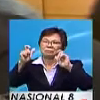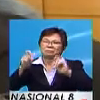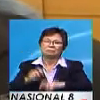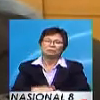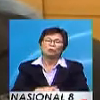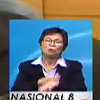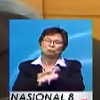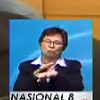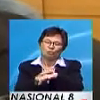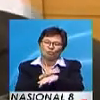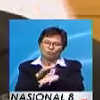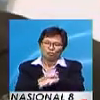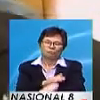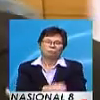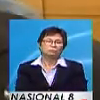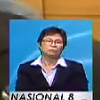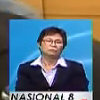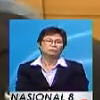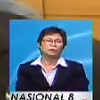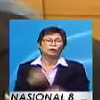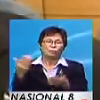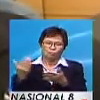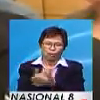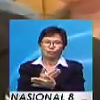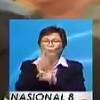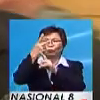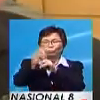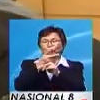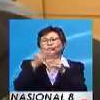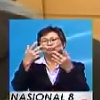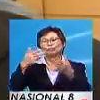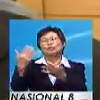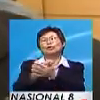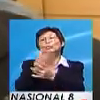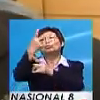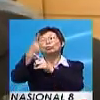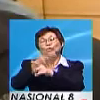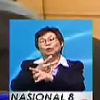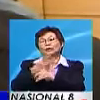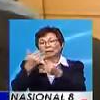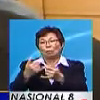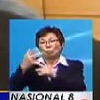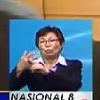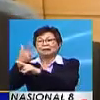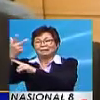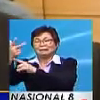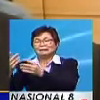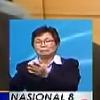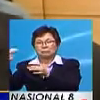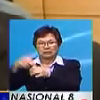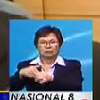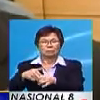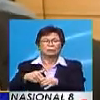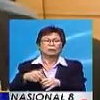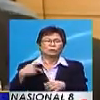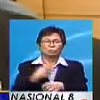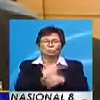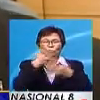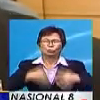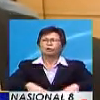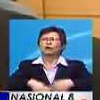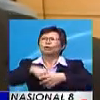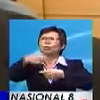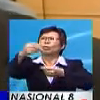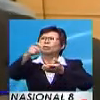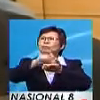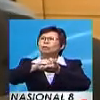pantas tahun ini kita baru saja dua bulan dan masuk bulan yang ketiga bulan tiga telah berlalu kita telah mengeluarkan sejumlah lebih